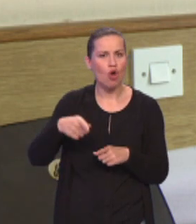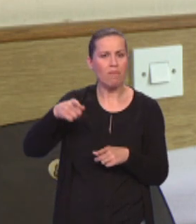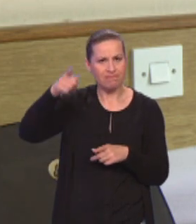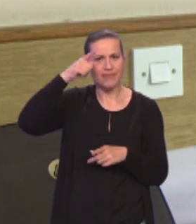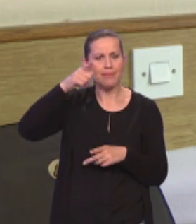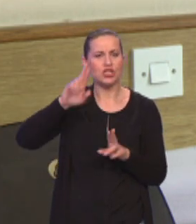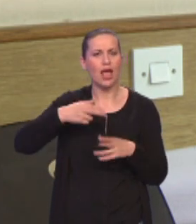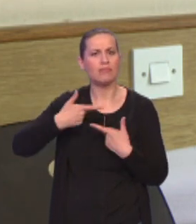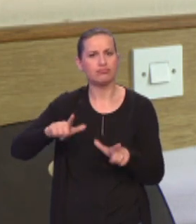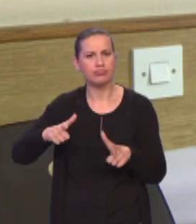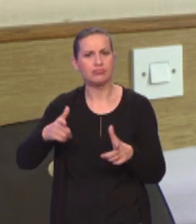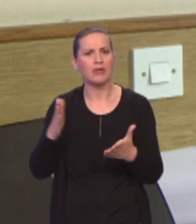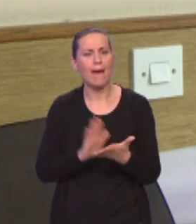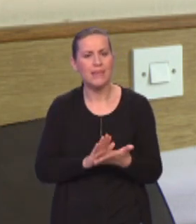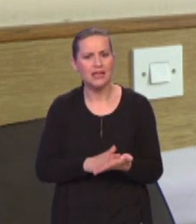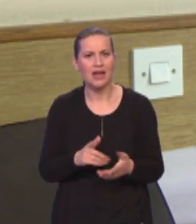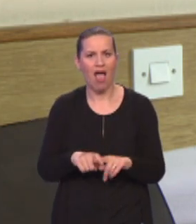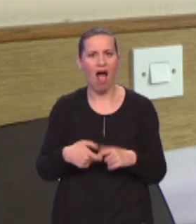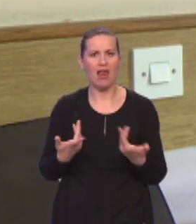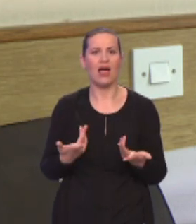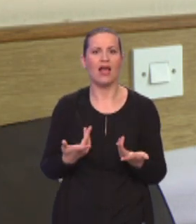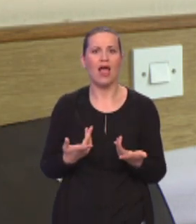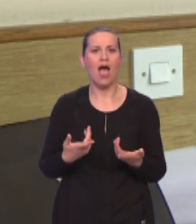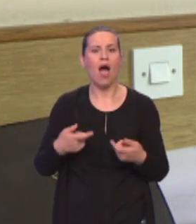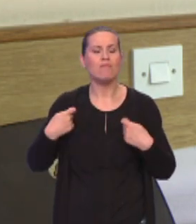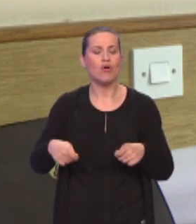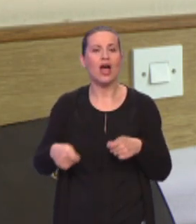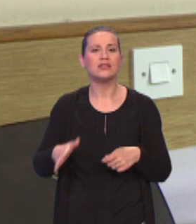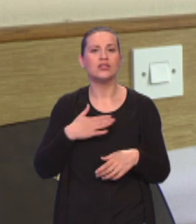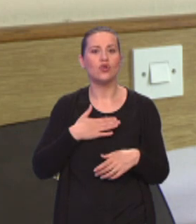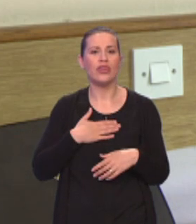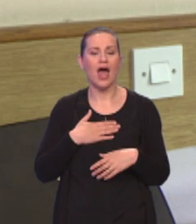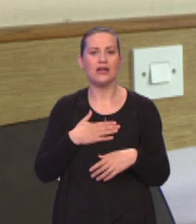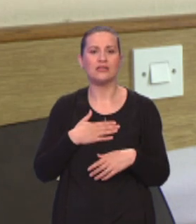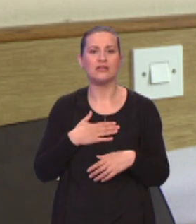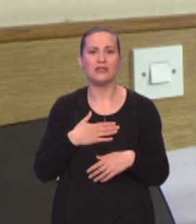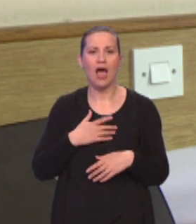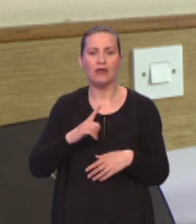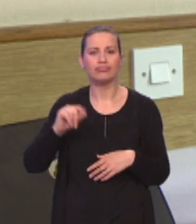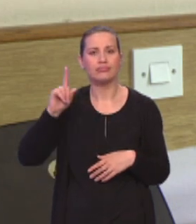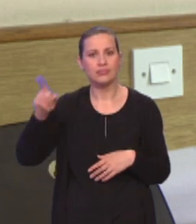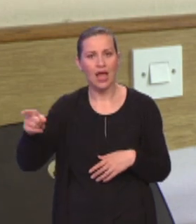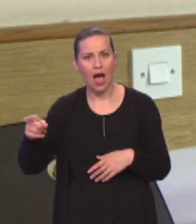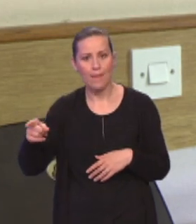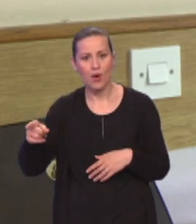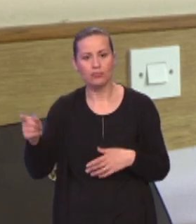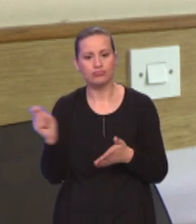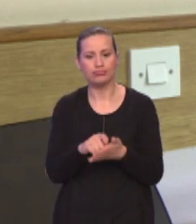sve dostupne materijale i to bogatiji su od nas. I onda smo otišli tamo na